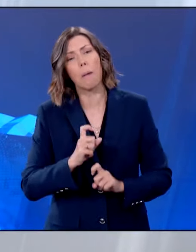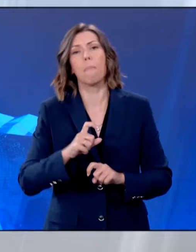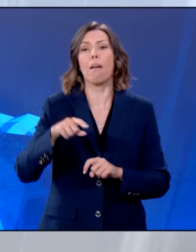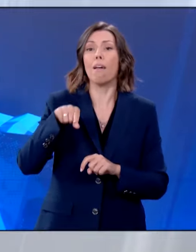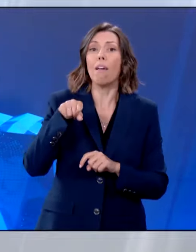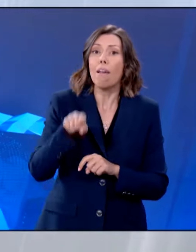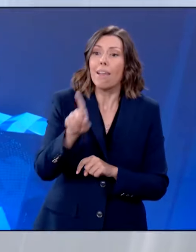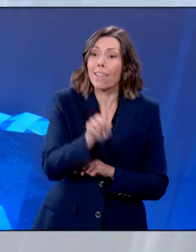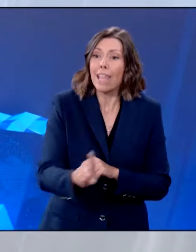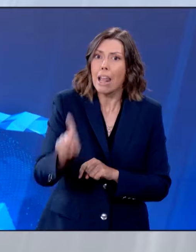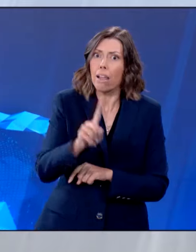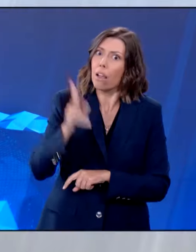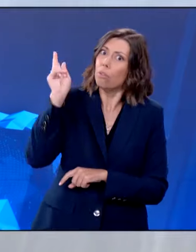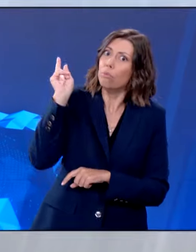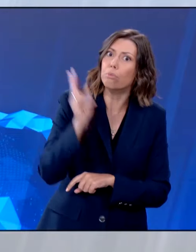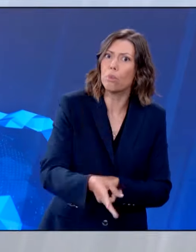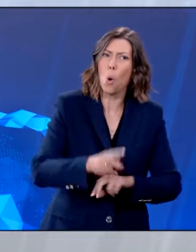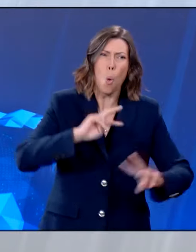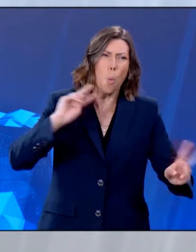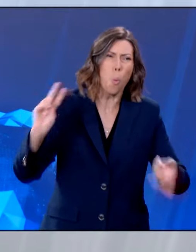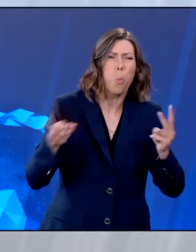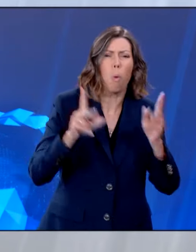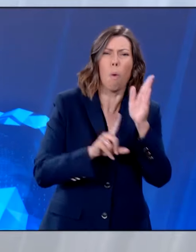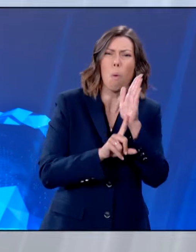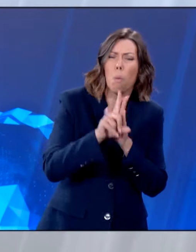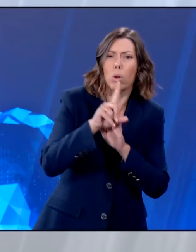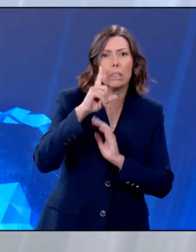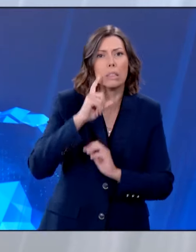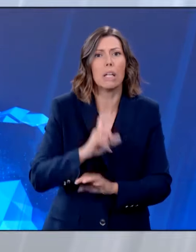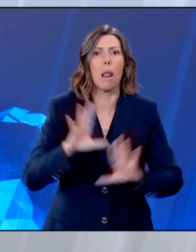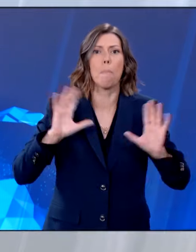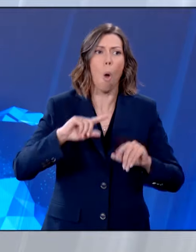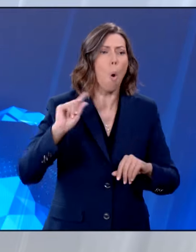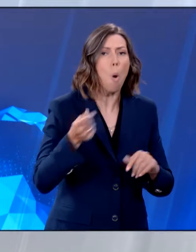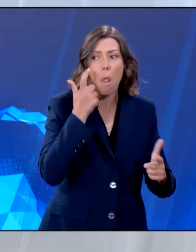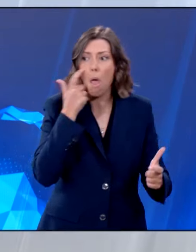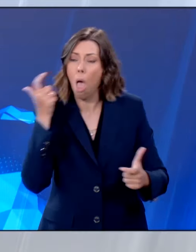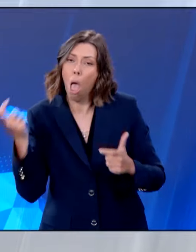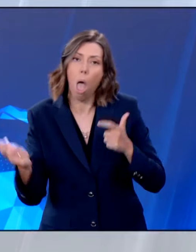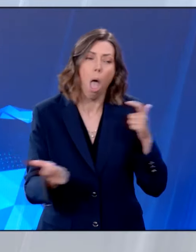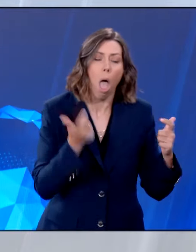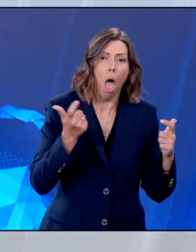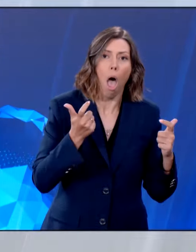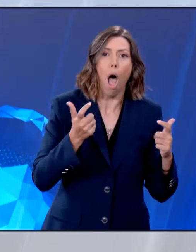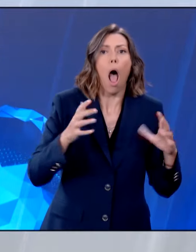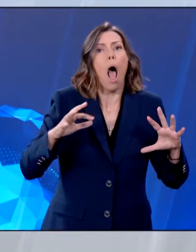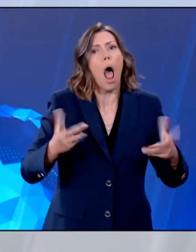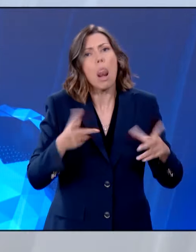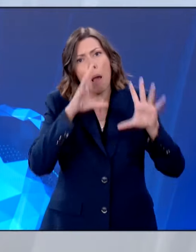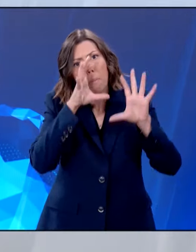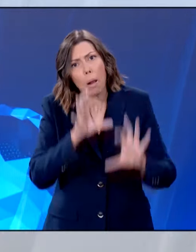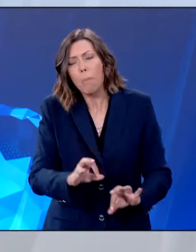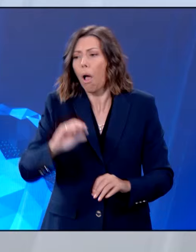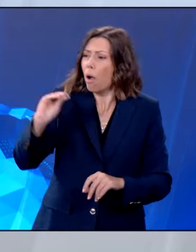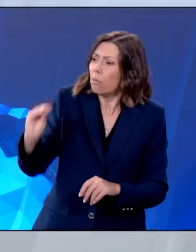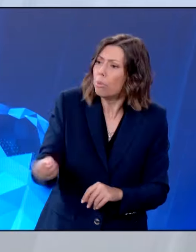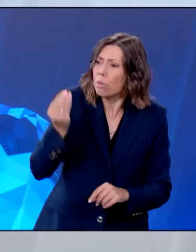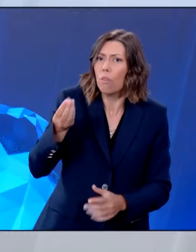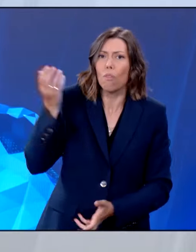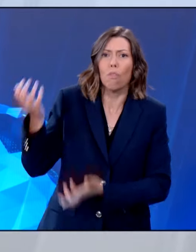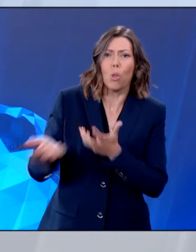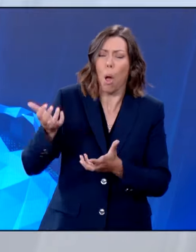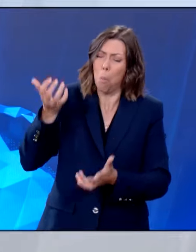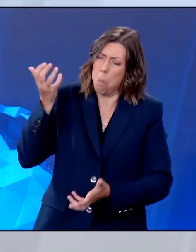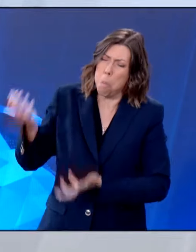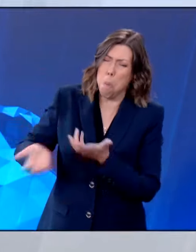βρισκόταν σε ακραίο κίνδυνο πυρκαγιάς. Οι αρχές βρίσκονταν σε κόκκινο συναγερμό. Και όμως, ένας πύρινος όλεθρος ξέφυγε από το δάσος του Βαρνάβα